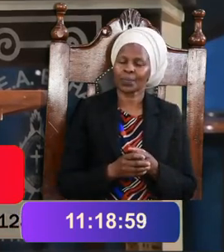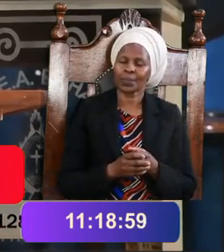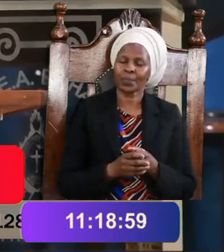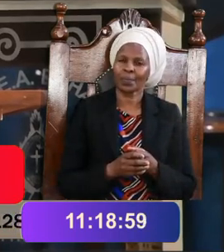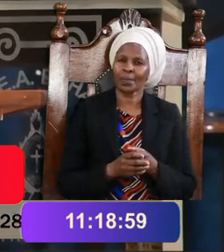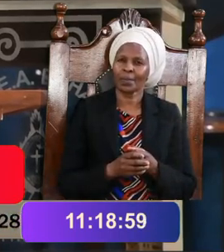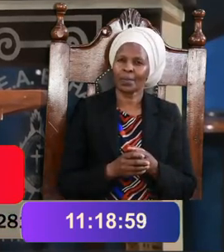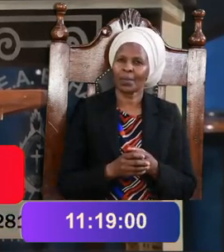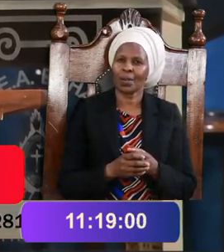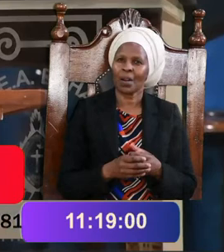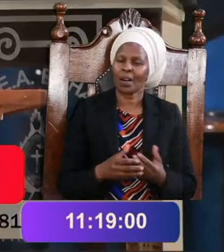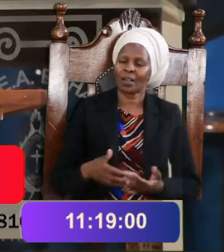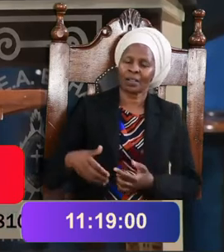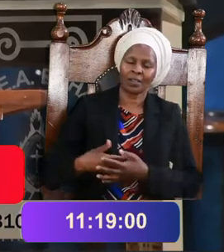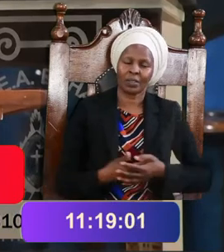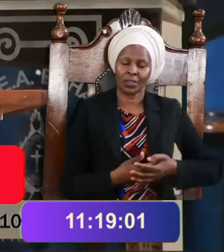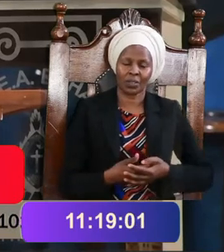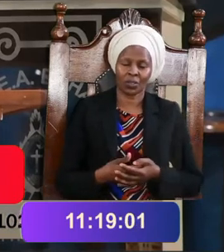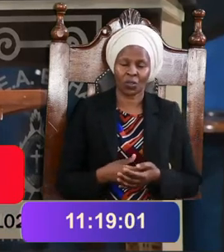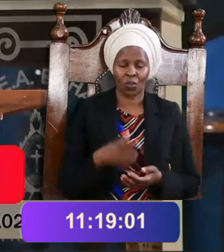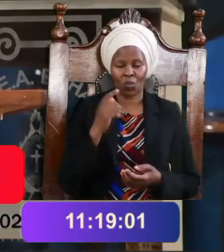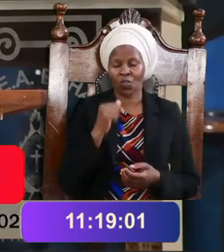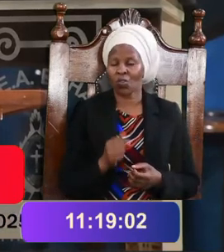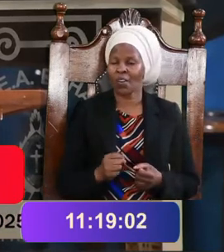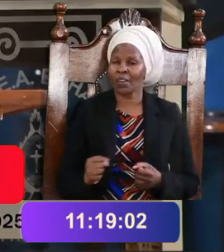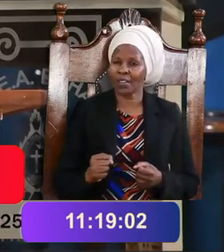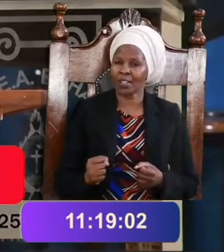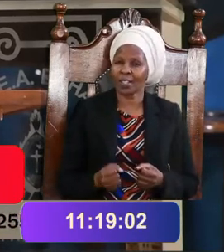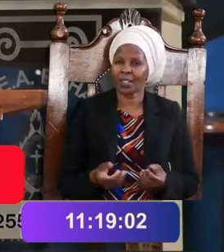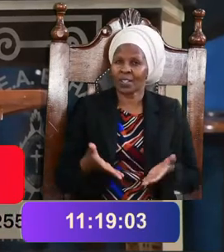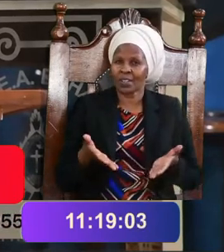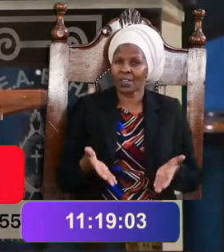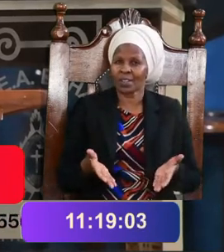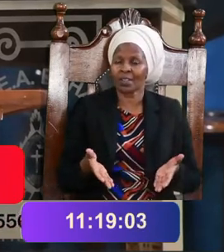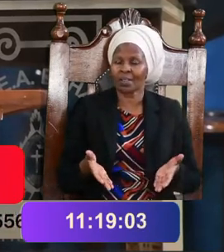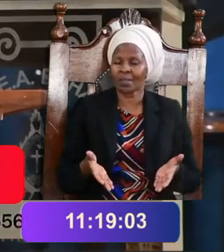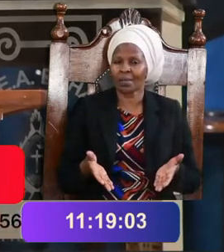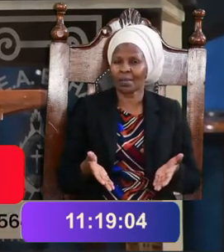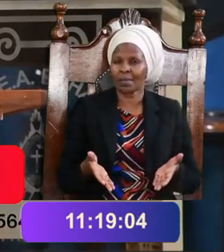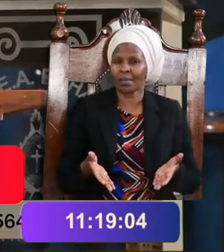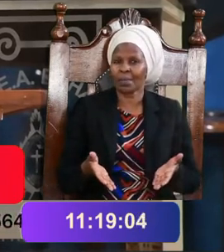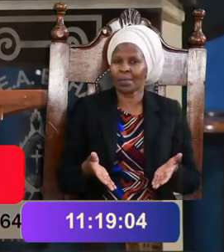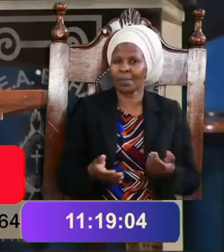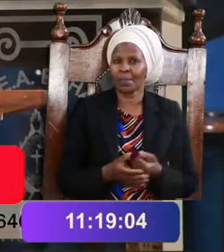Maige ambaye ni mtoto wa Elder David Laingo Maige, ndiye alikuwa elder wetu hapa.